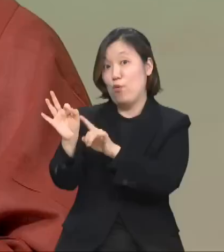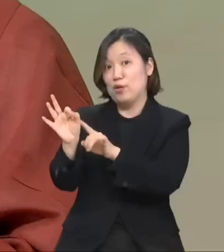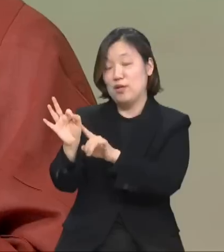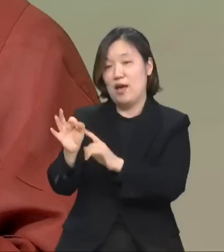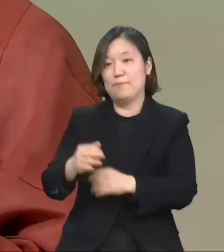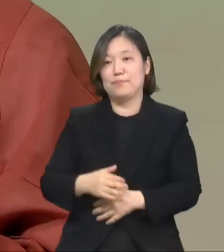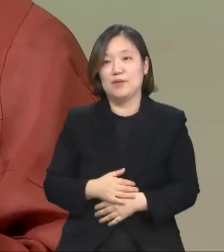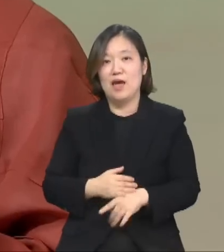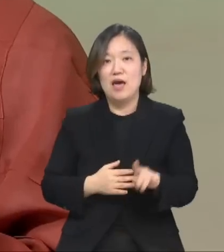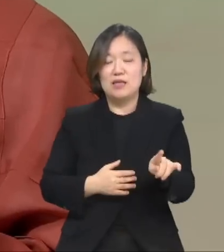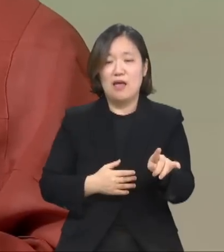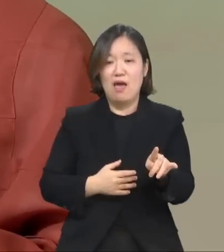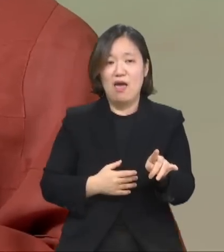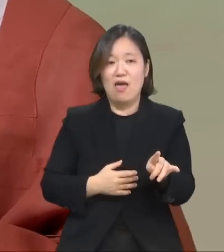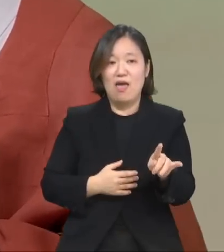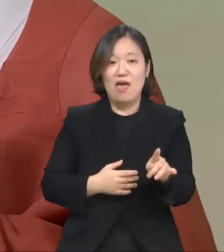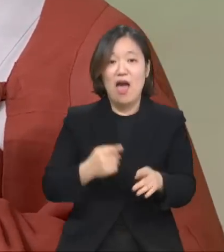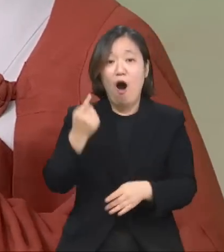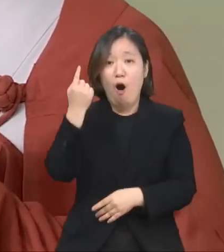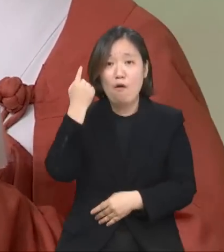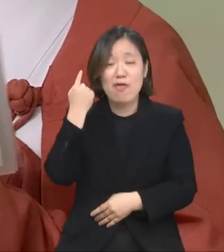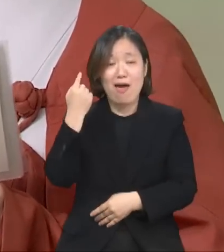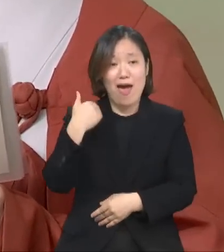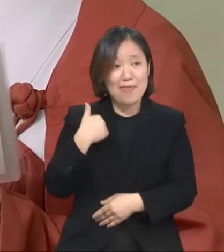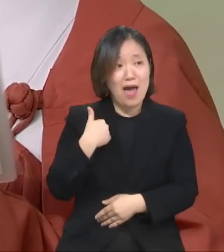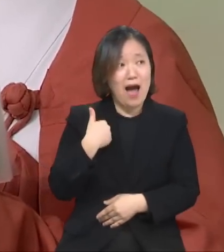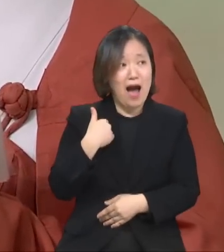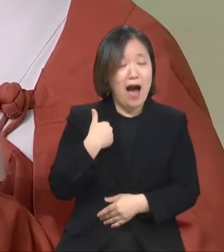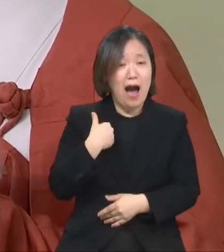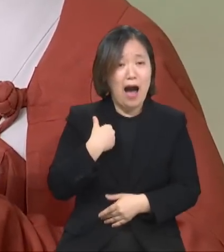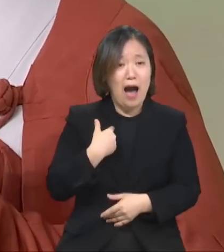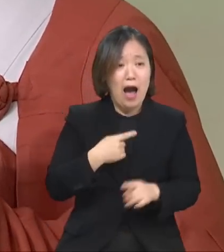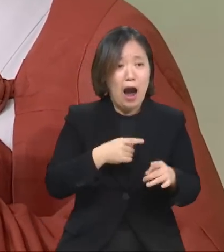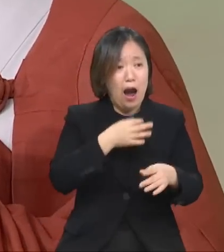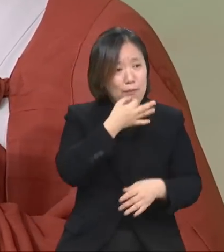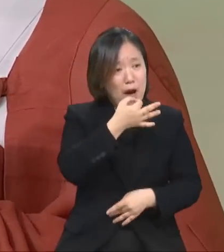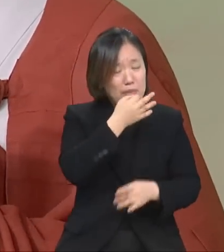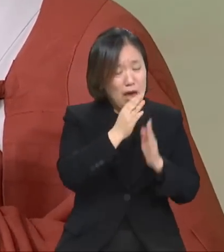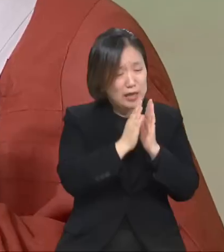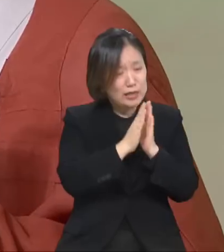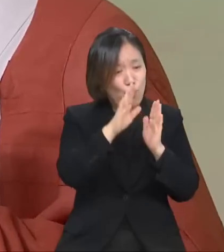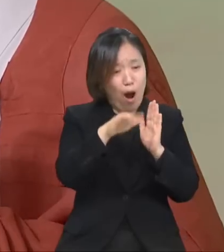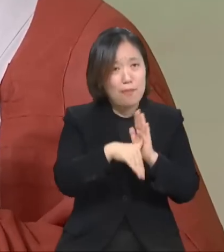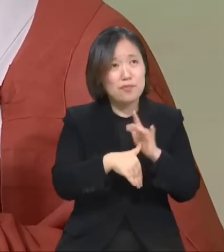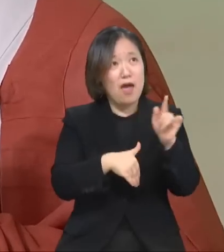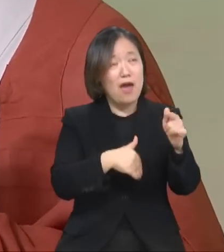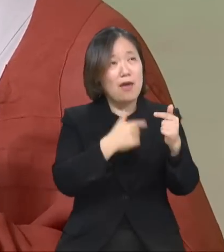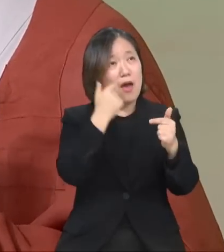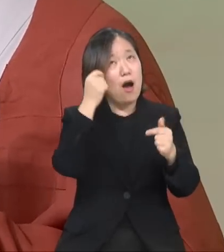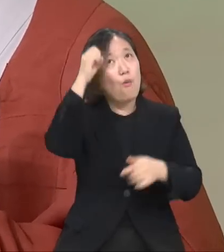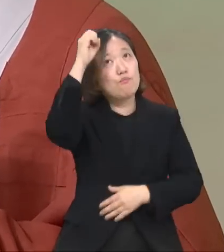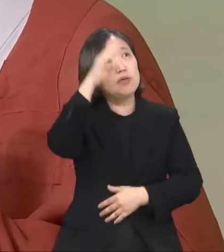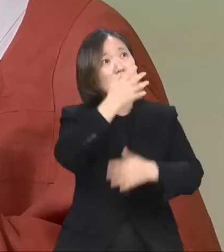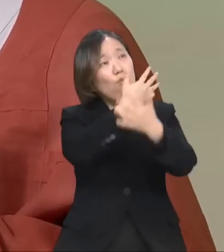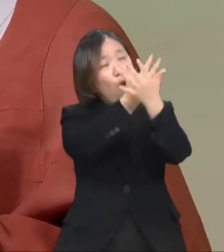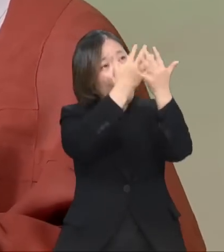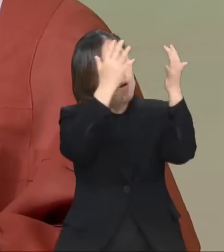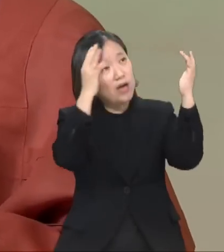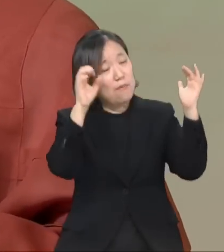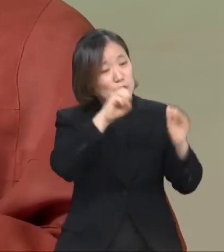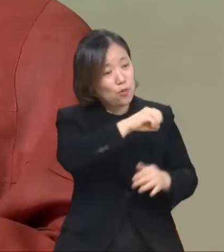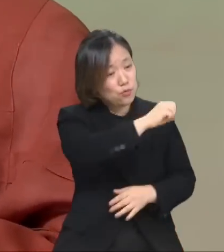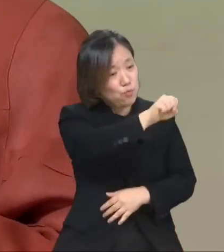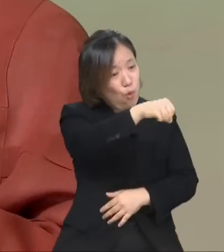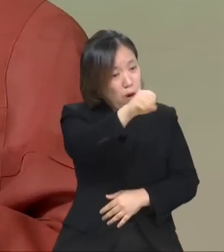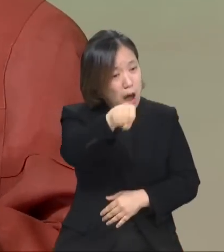약사여래불 새벽에 약사여래불 정근을 하시는데 눈앞에 광명이 펼쳐지면서 동그라미가 뱅뱅 돌면서 거기서